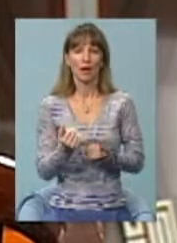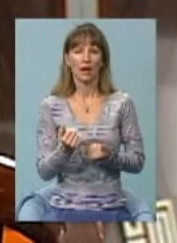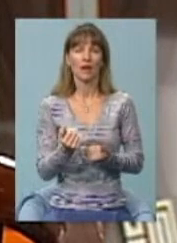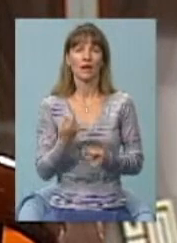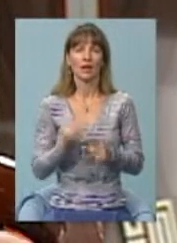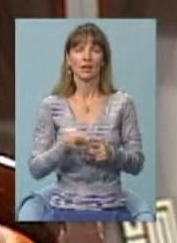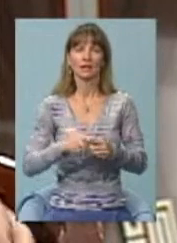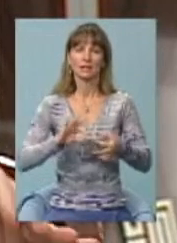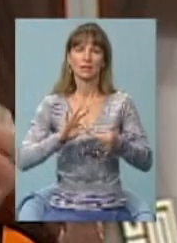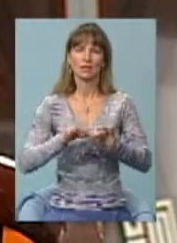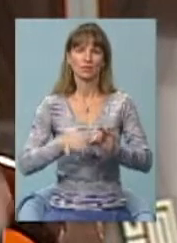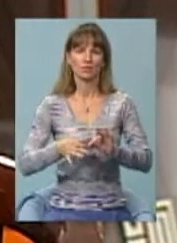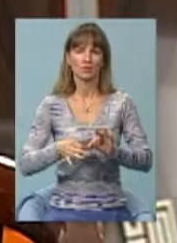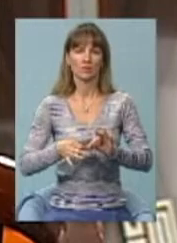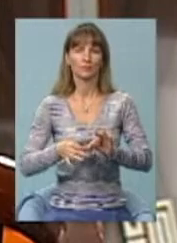складно, вони